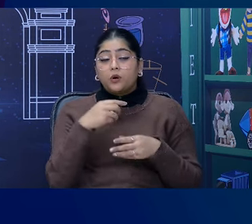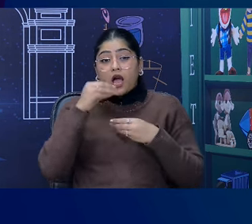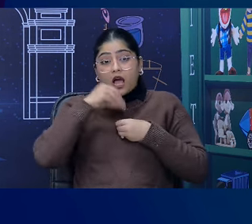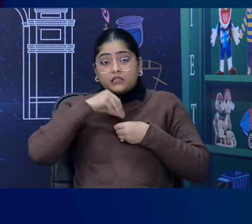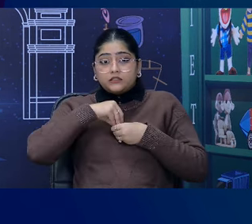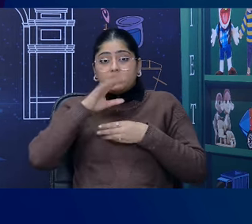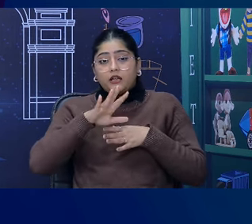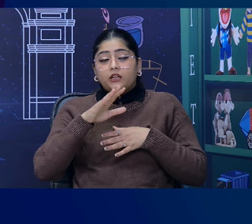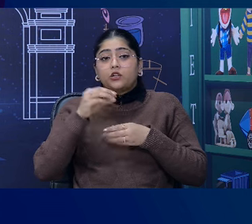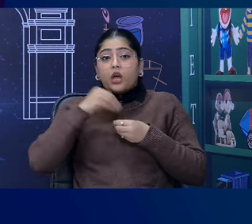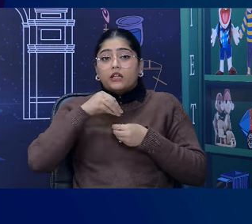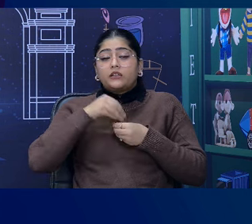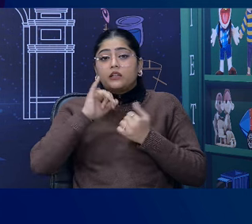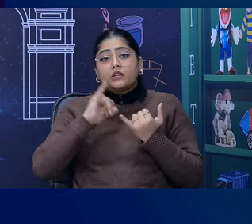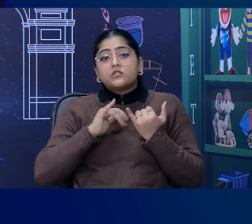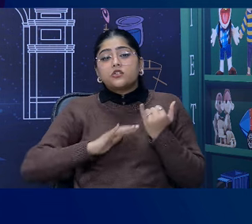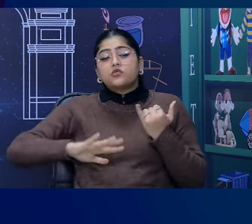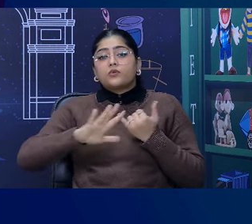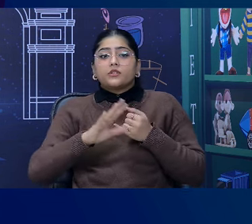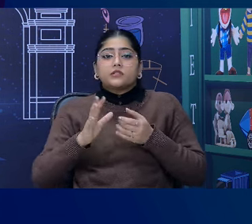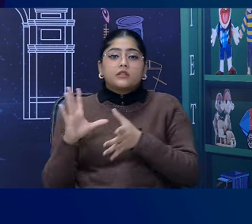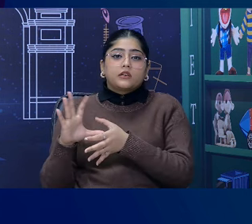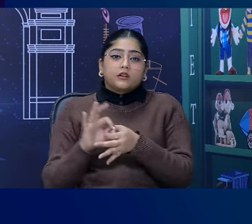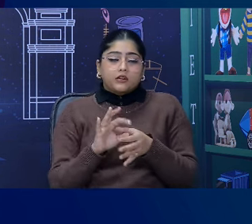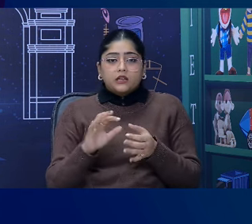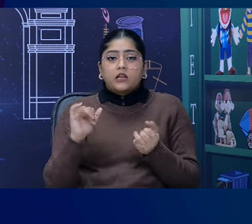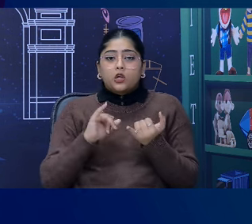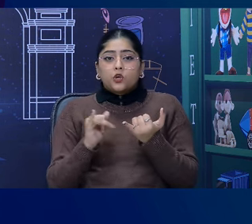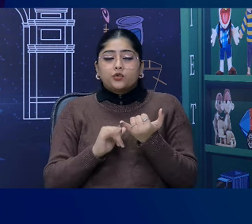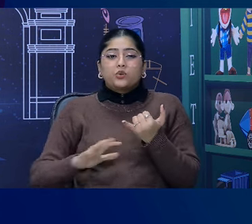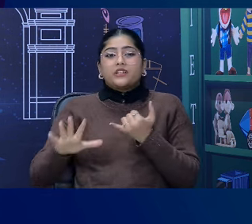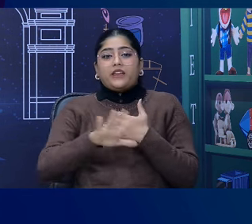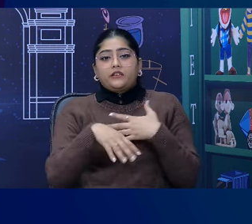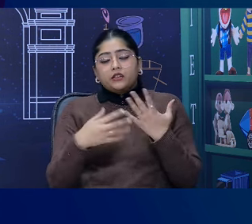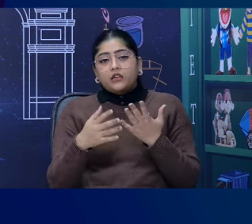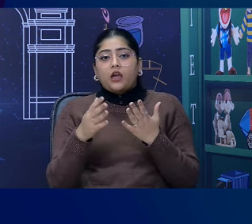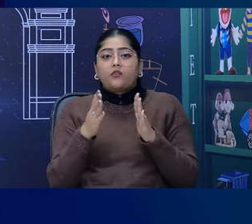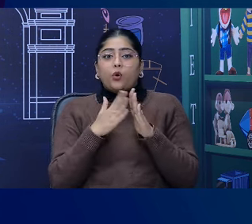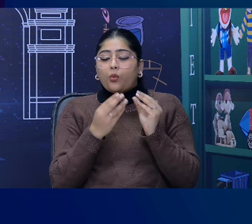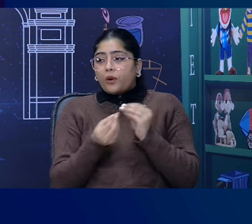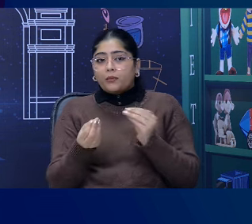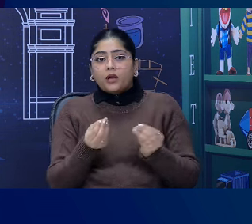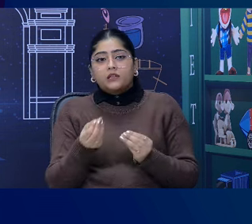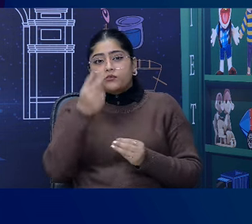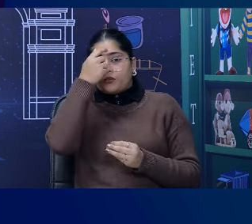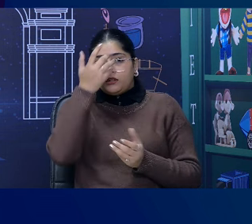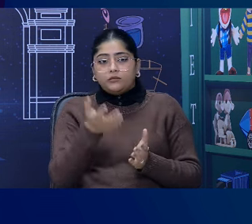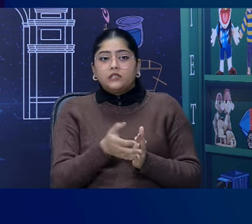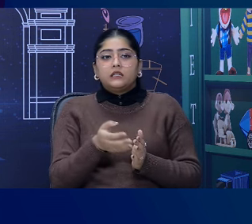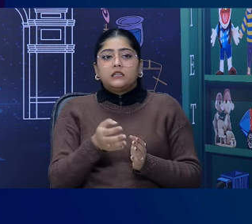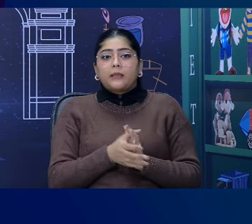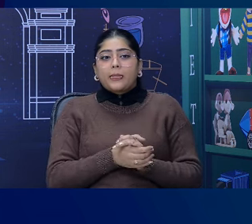है आपकी सिचुएशन से रिलेटेड आपके सोसाइटी या आपके माहौल या एनवायरमेंट से रिलेटेड है ठीक है अब टाइप्स क्या है